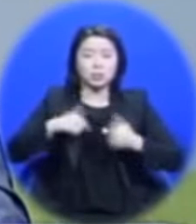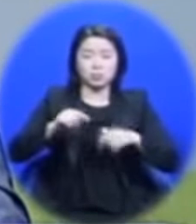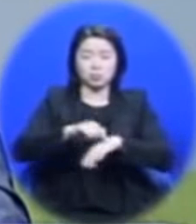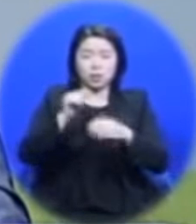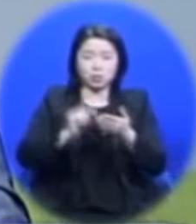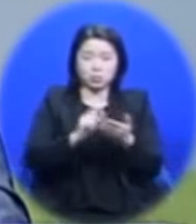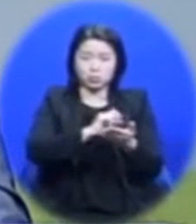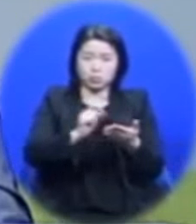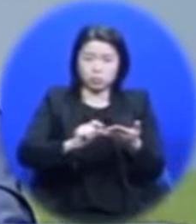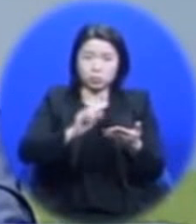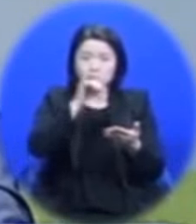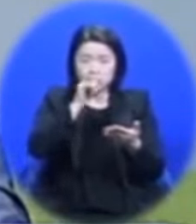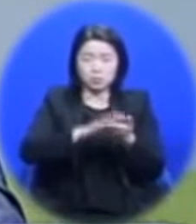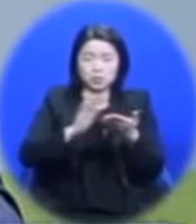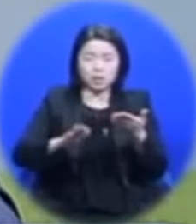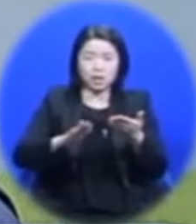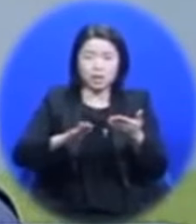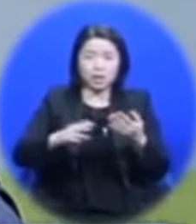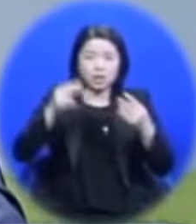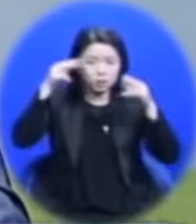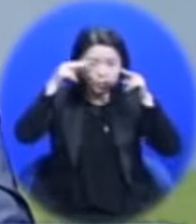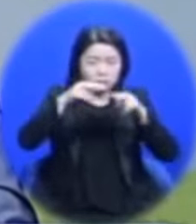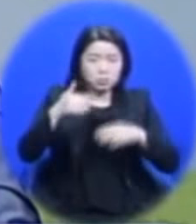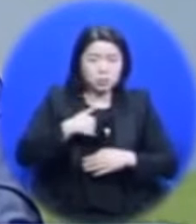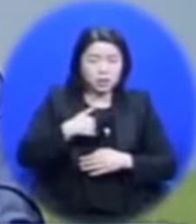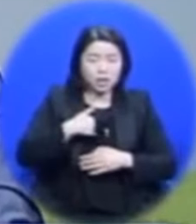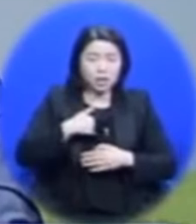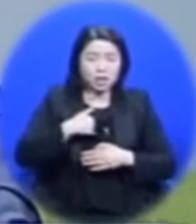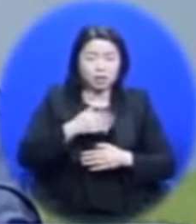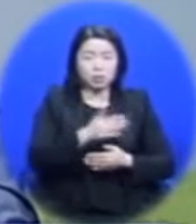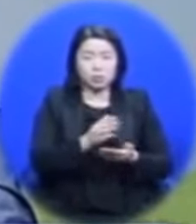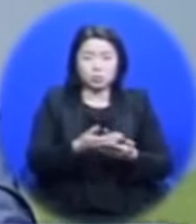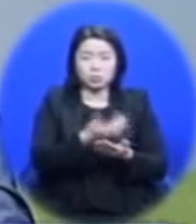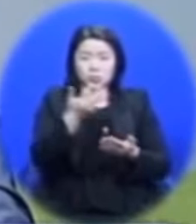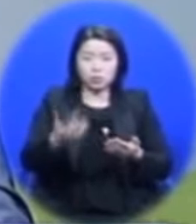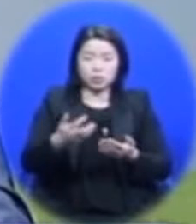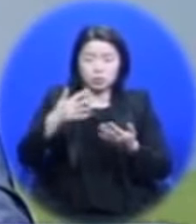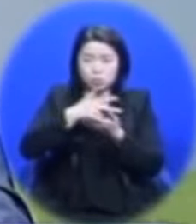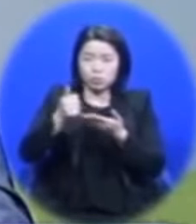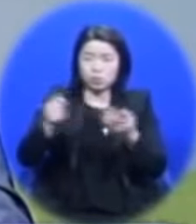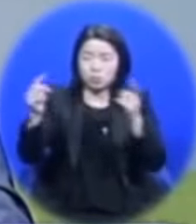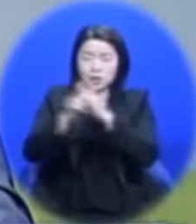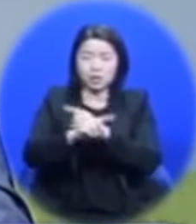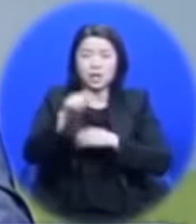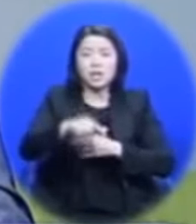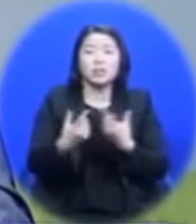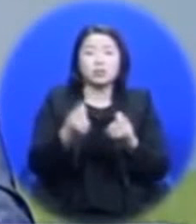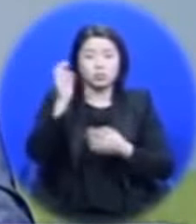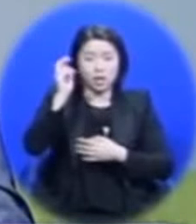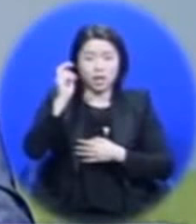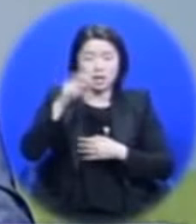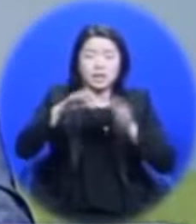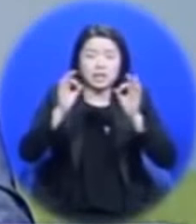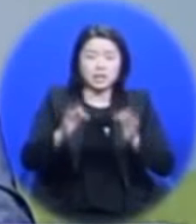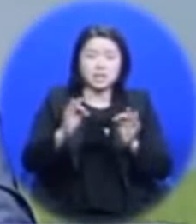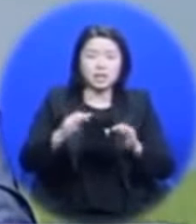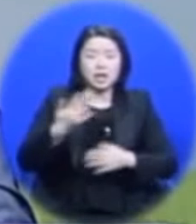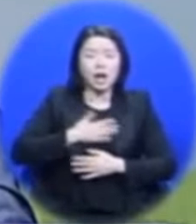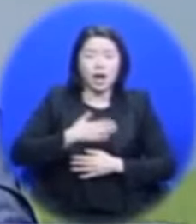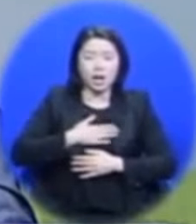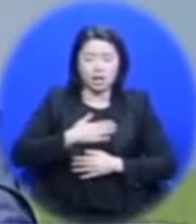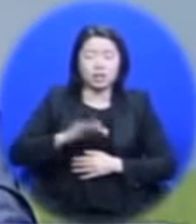글을 씁니다. 초점이 나에게서 주님으로 바뀐다는 것이 이런 것이구나. 이제는